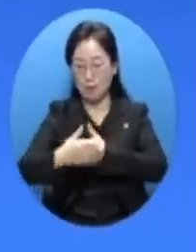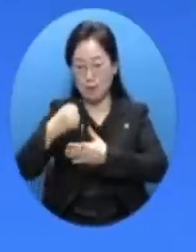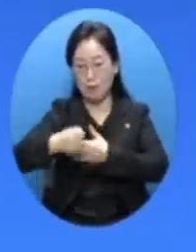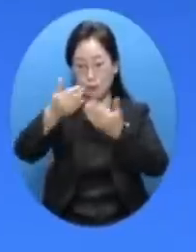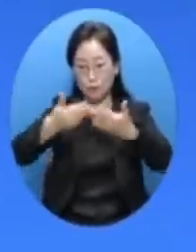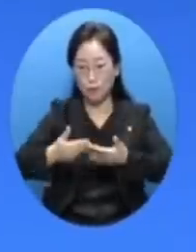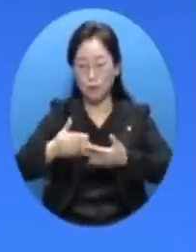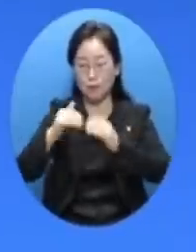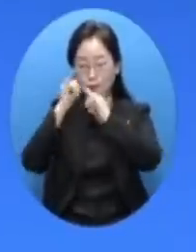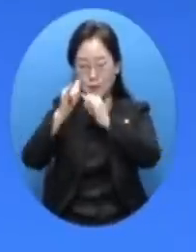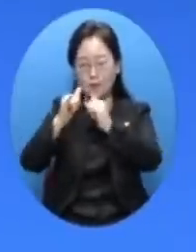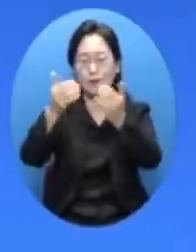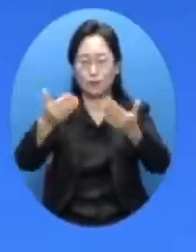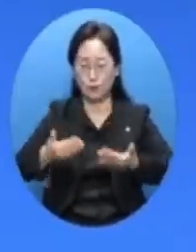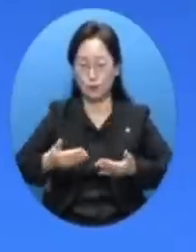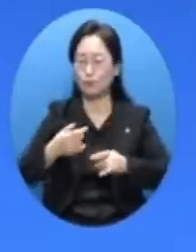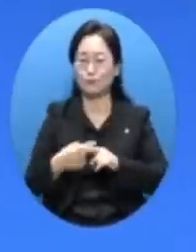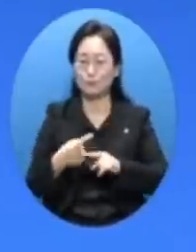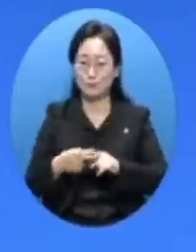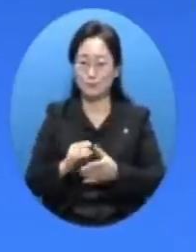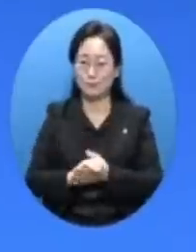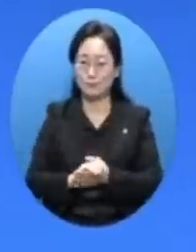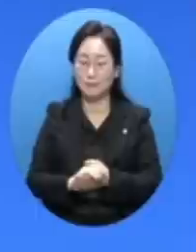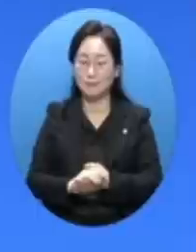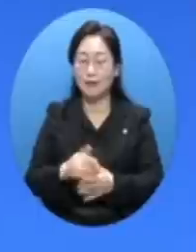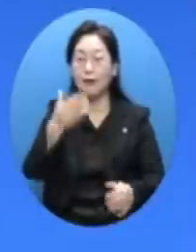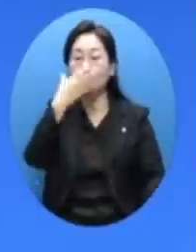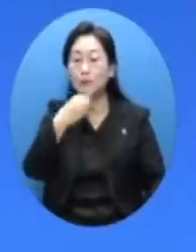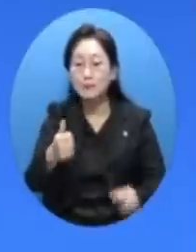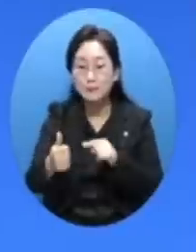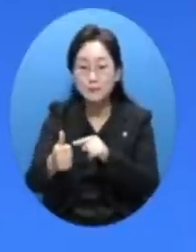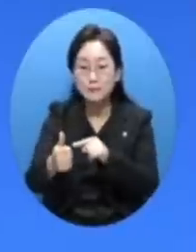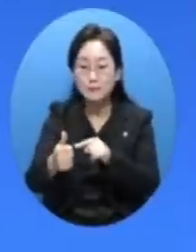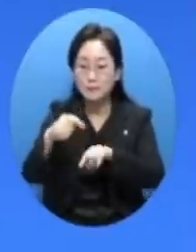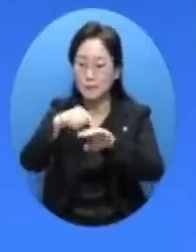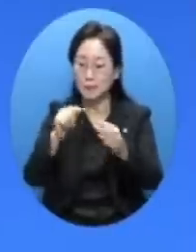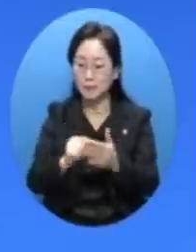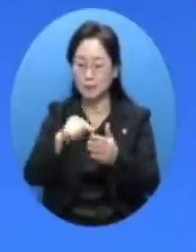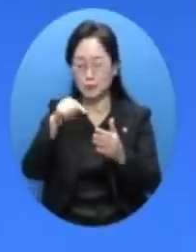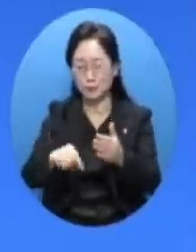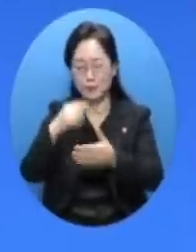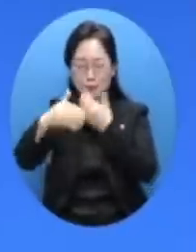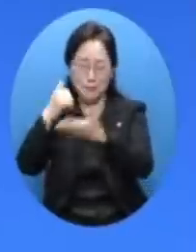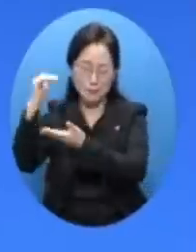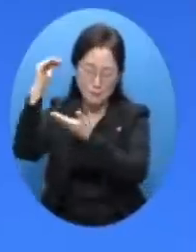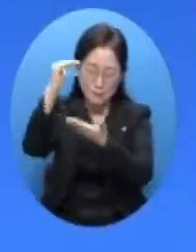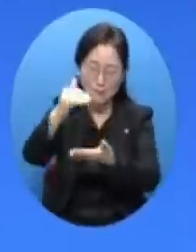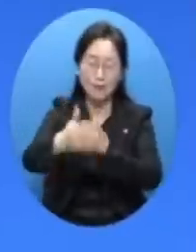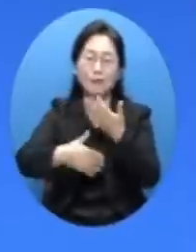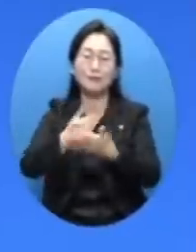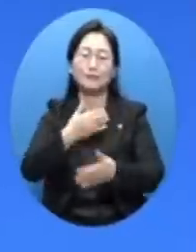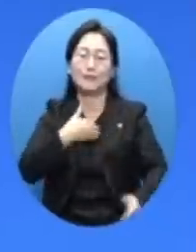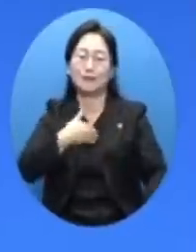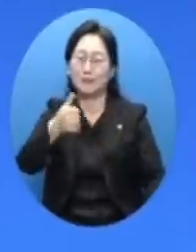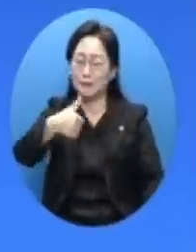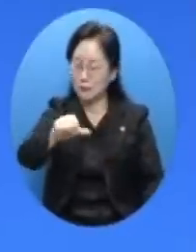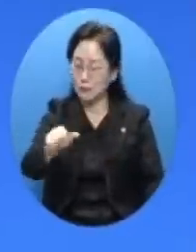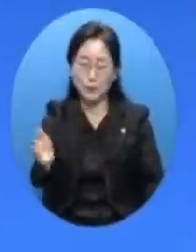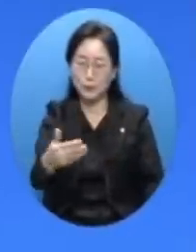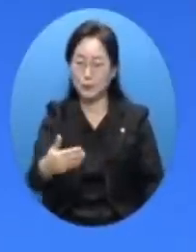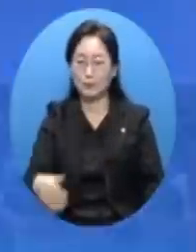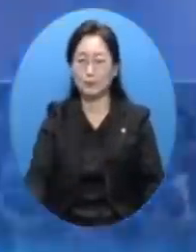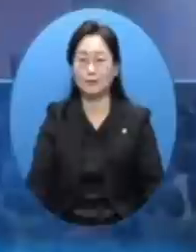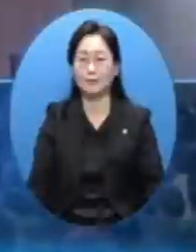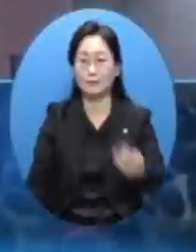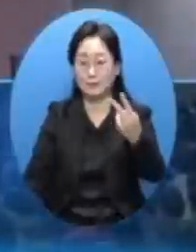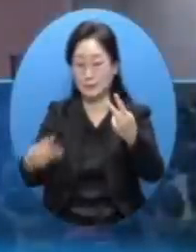되시는 것입니다. 그러니까 아브라함은 자기 마음속에 있던 얘기를 하나님께 합니다. 하나님 저는 자식이 없습니다. 2절